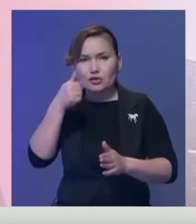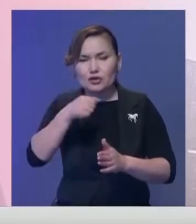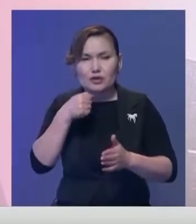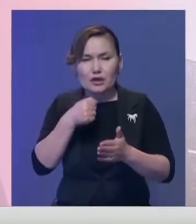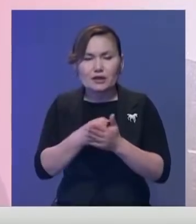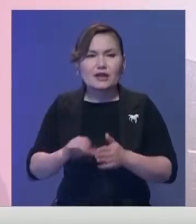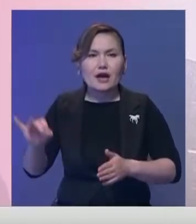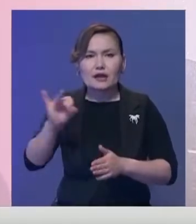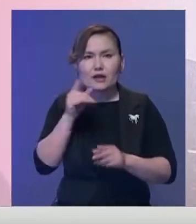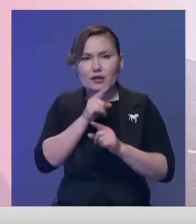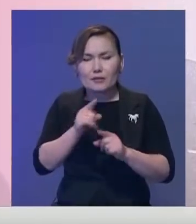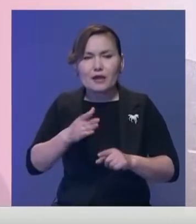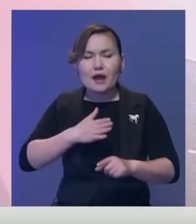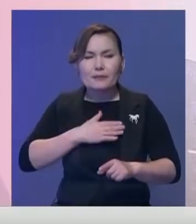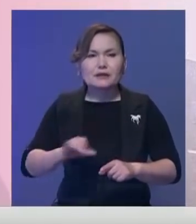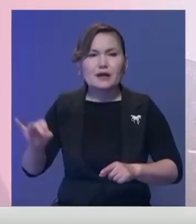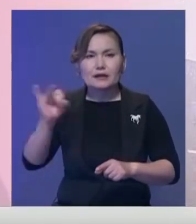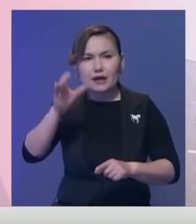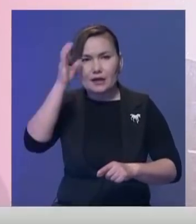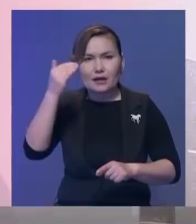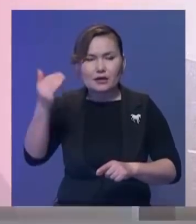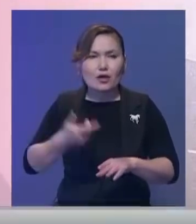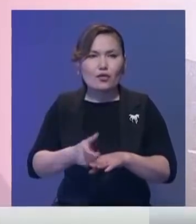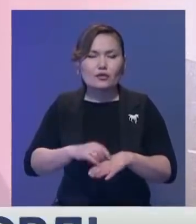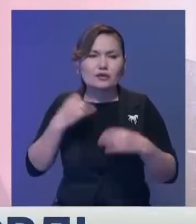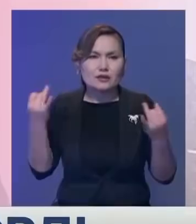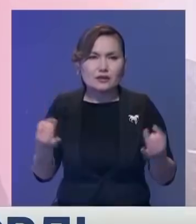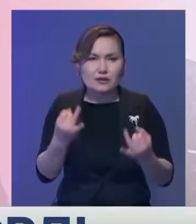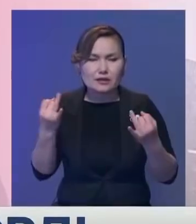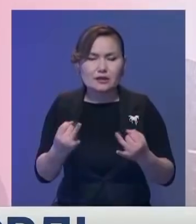кезең біздің тарихшылар үшін де әдебиет үшін де өте бір бұлдыр